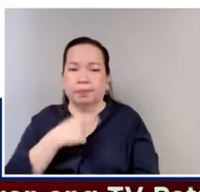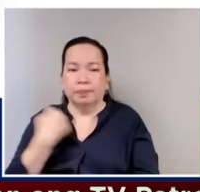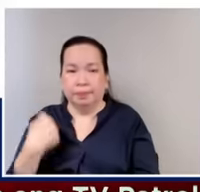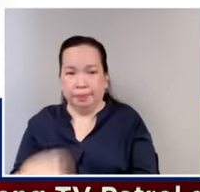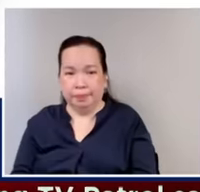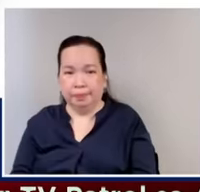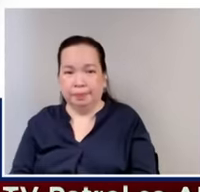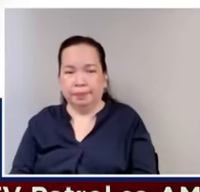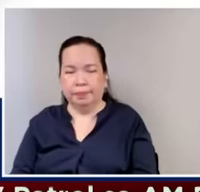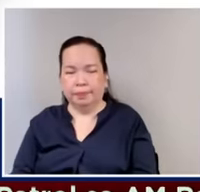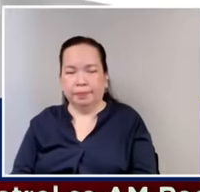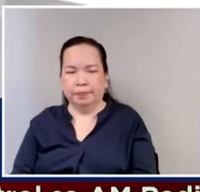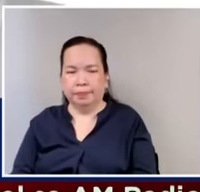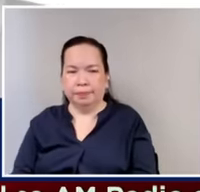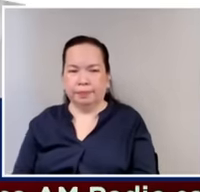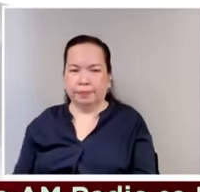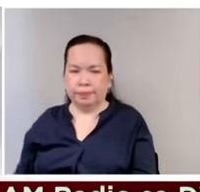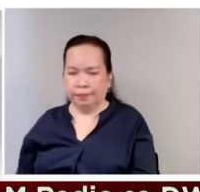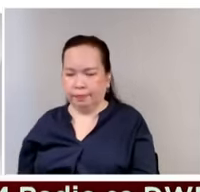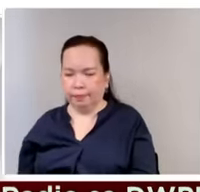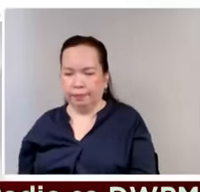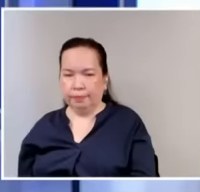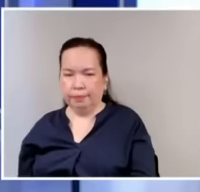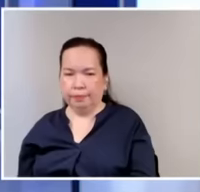Caritero, ABS-CBN News.